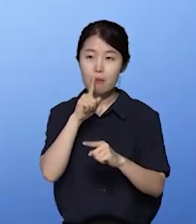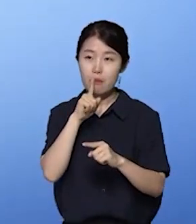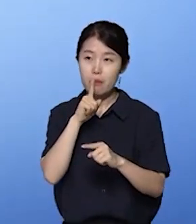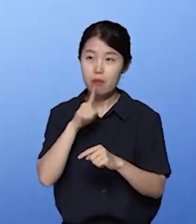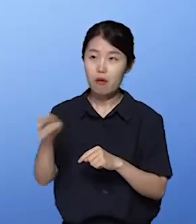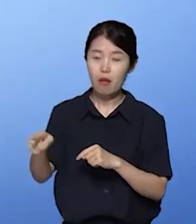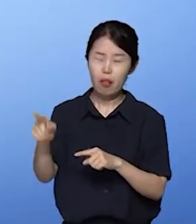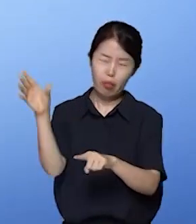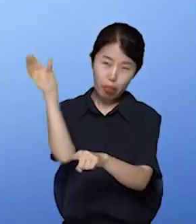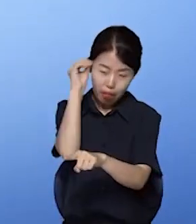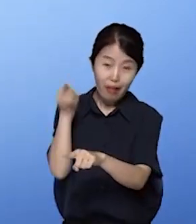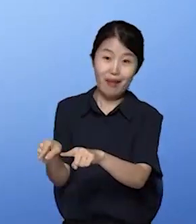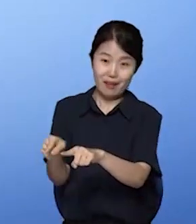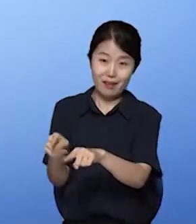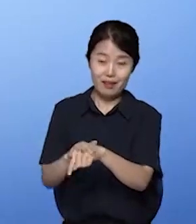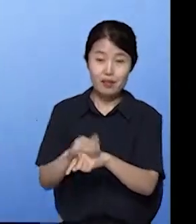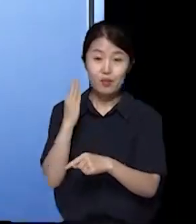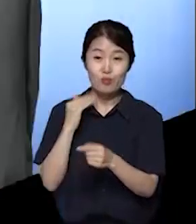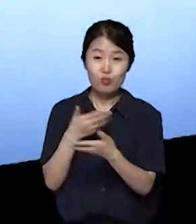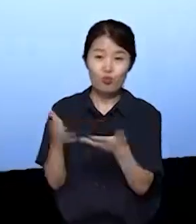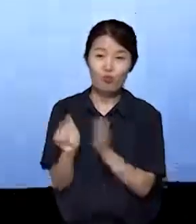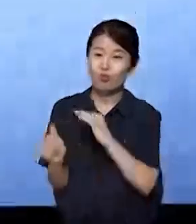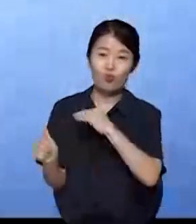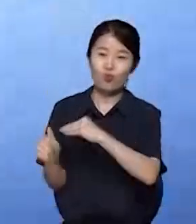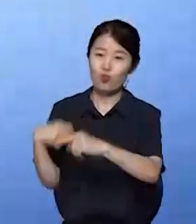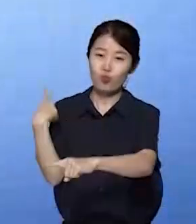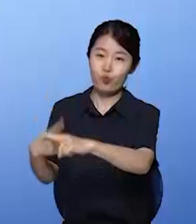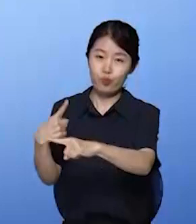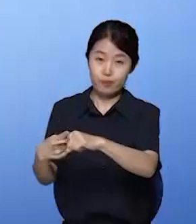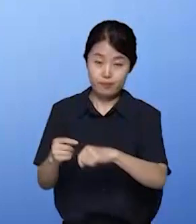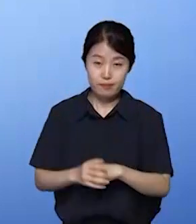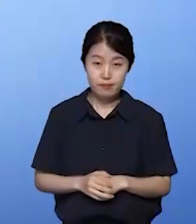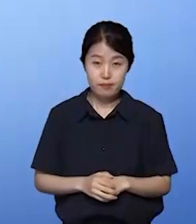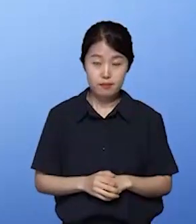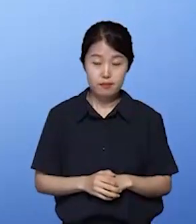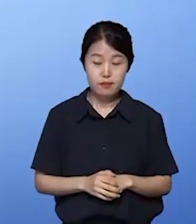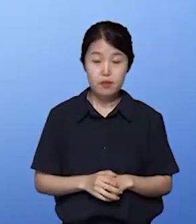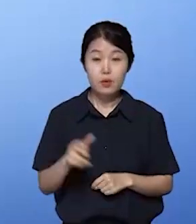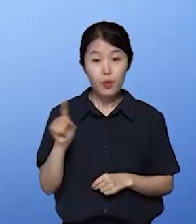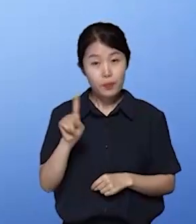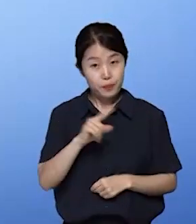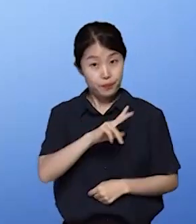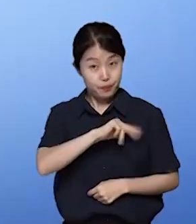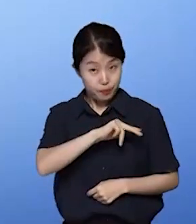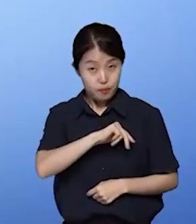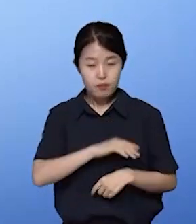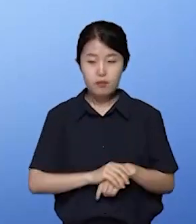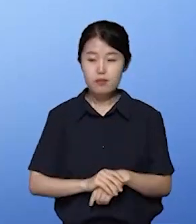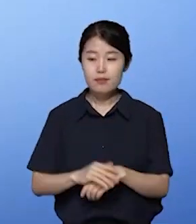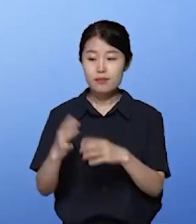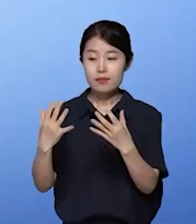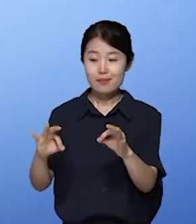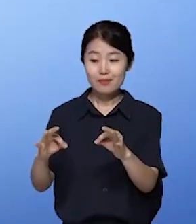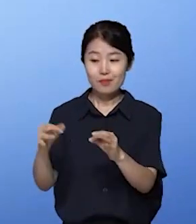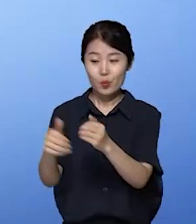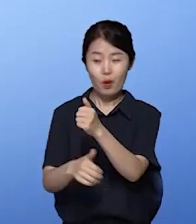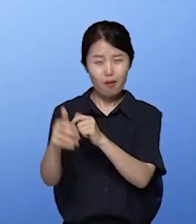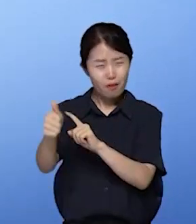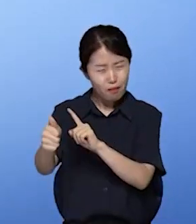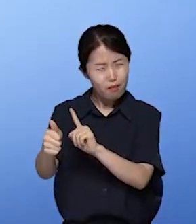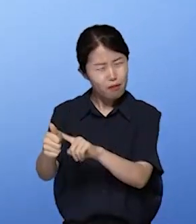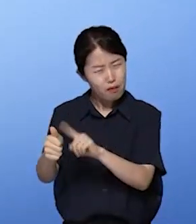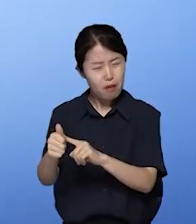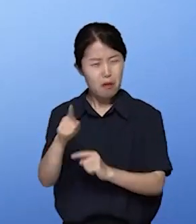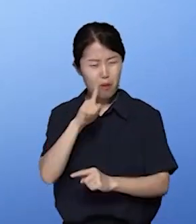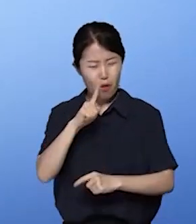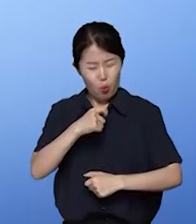민주당을 공궁에 빠뜨리고 있다며 지적했습니다. 한 친명계 의원은 김 위원장이 하지 않았으면 좋았을 말이라며